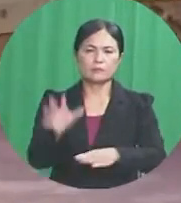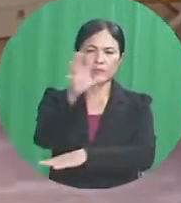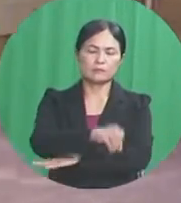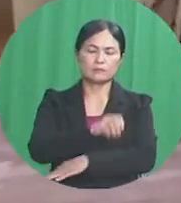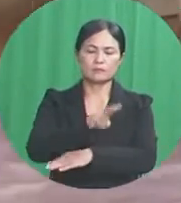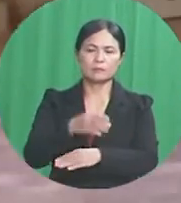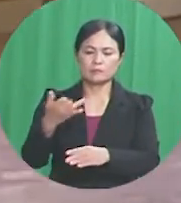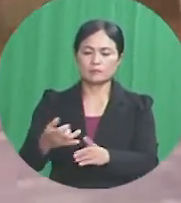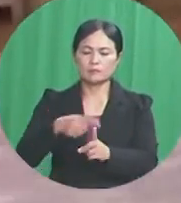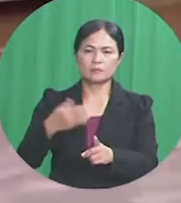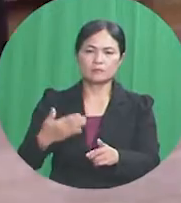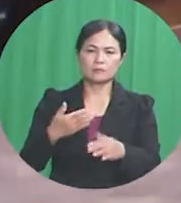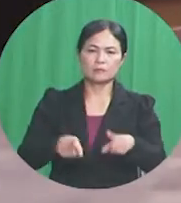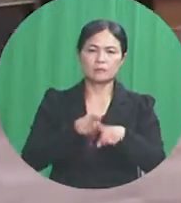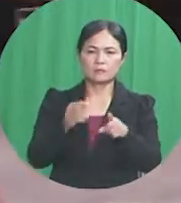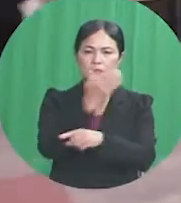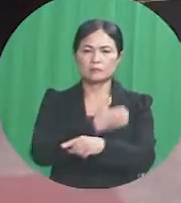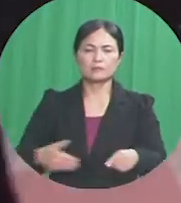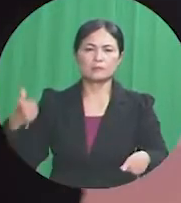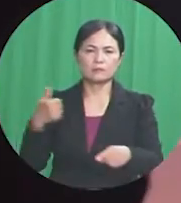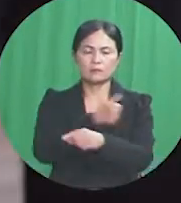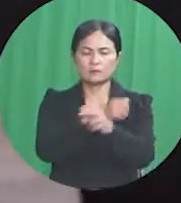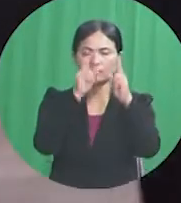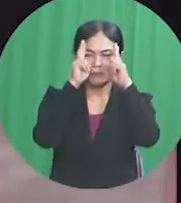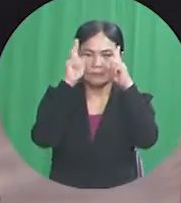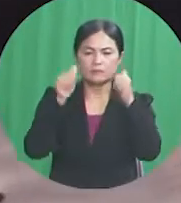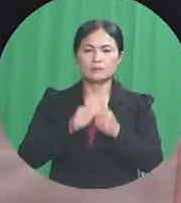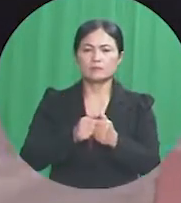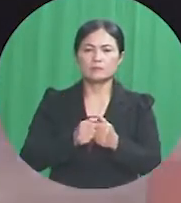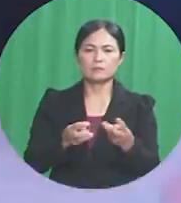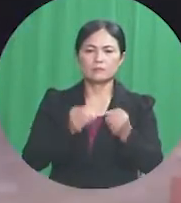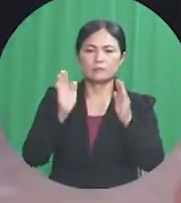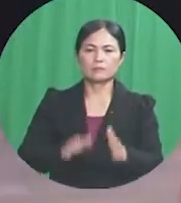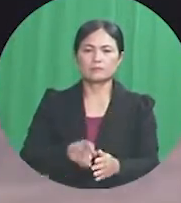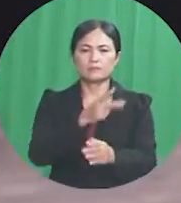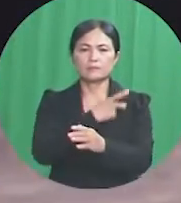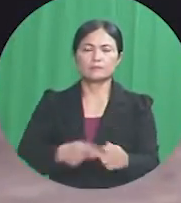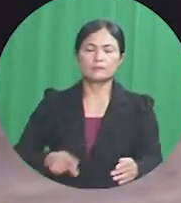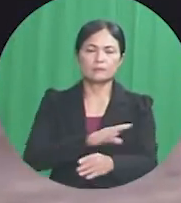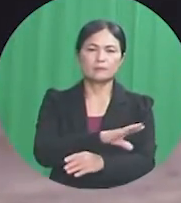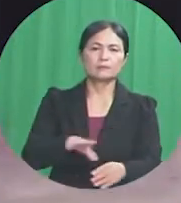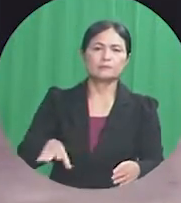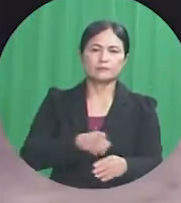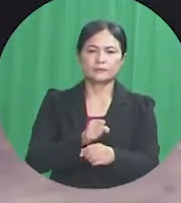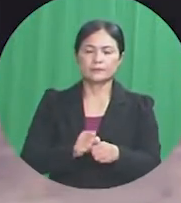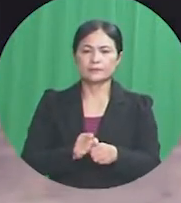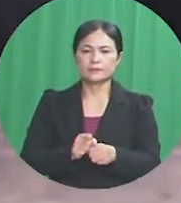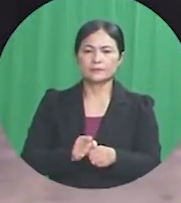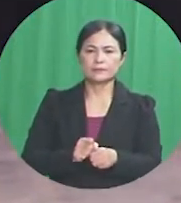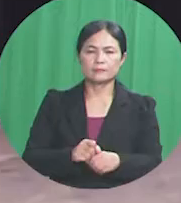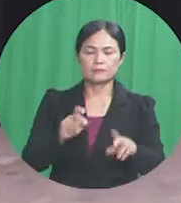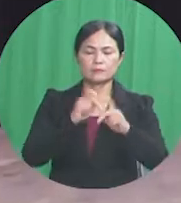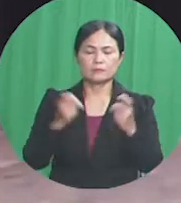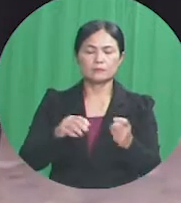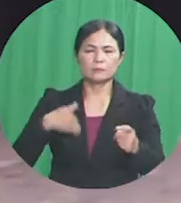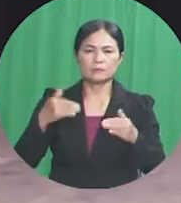ងៃទី27ខែកញ្ញានេះដែរសម្តេចអគ្គមហាសេនាបតីតេជោហ៊ុនសែននាយករដ្ឋមន្ត្រីនៃព្រះរាជាណាចក្រកម្ពុជានិងគណៈប្រ